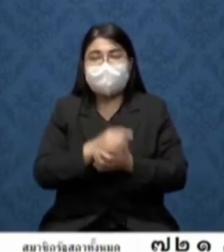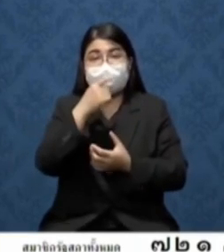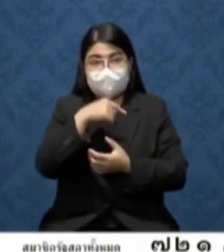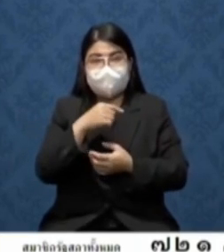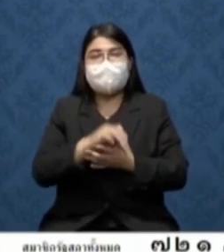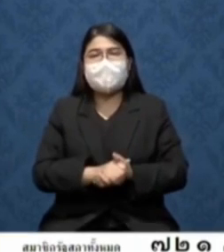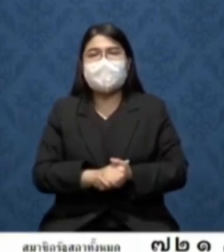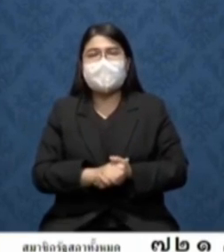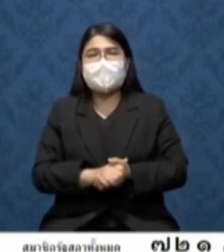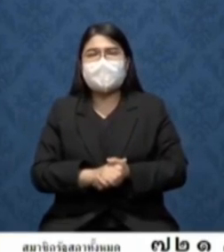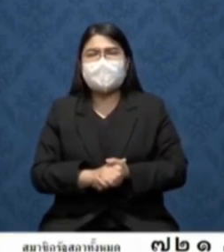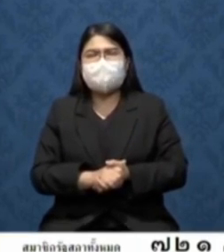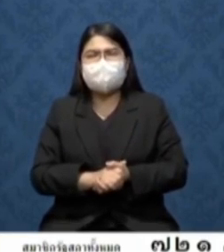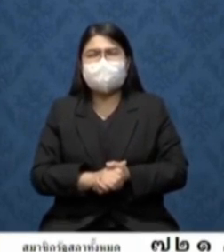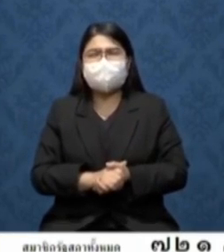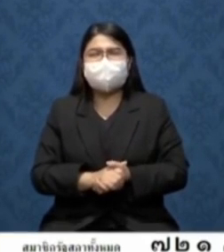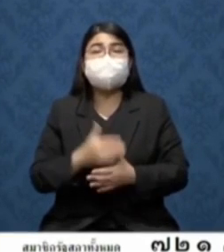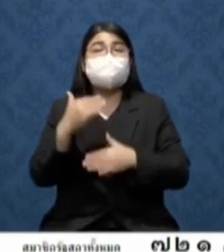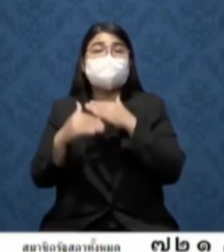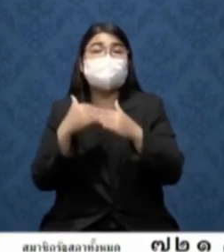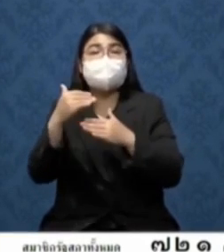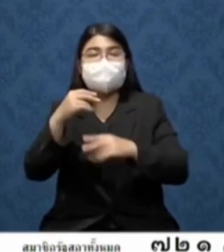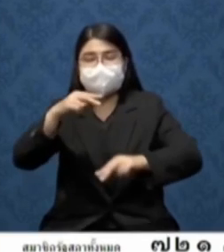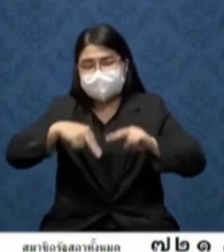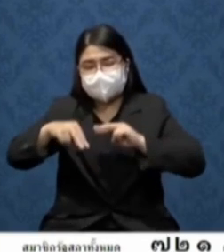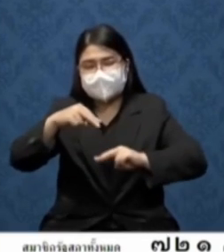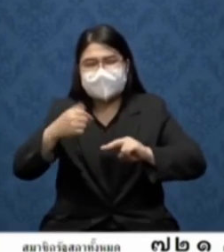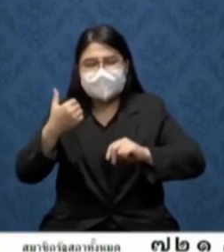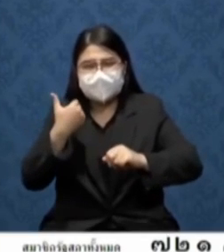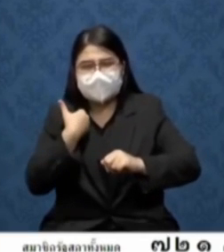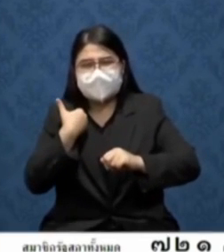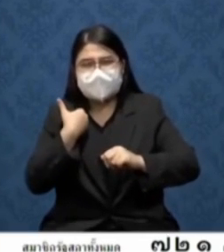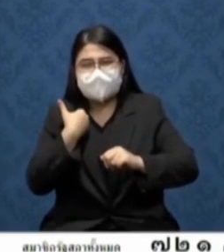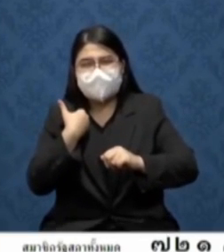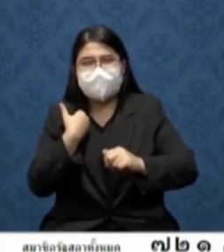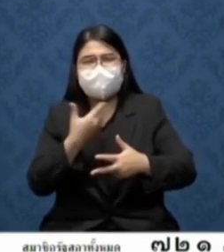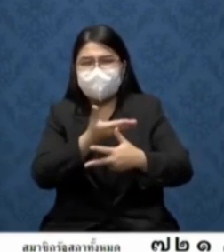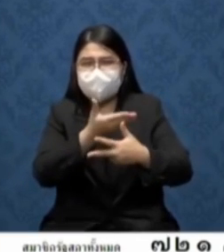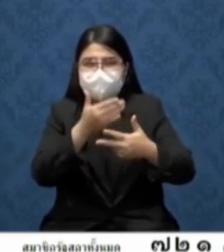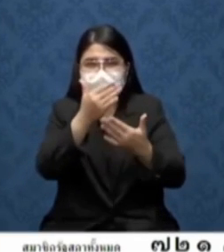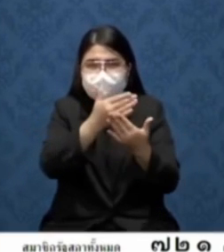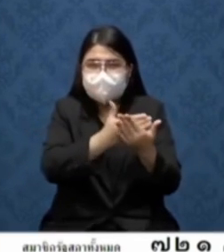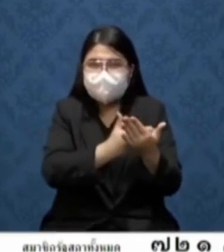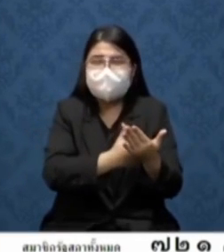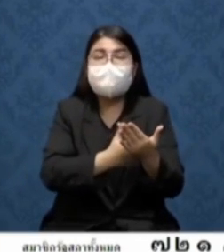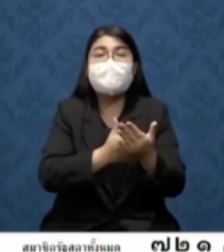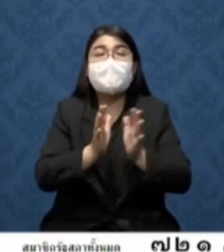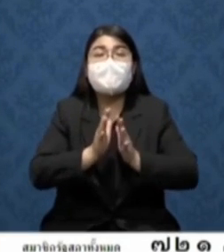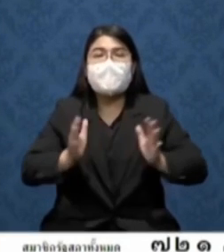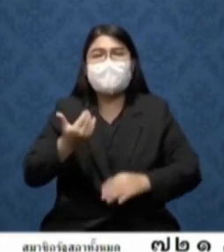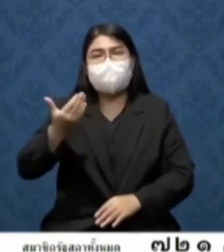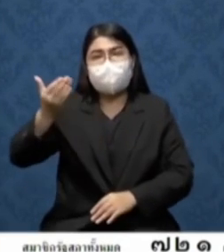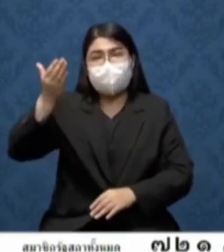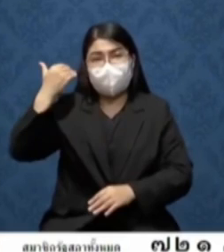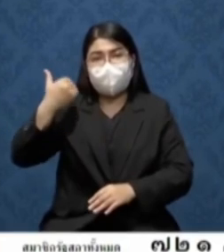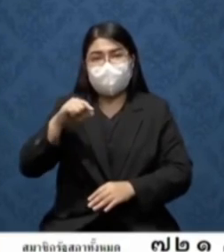จในการพัฒนาประเทศของญี่ปุ่นมีหลายขั้นหลายตอนในอดีตการปฏิรูปที่ดินเคยช่วยให้เกษตร